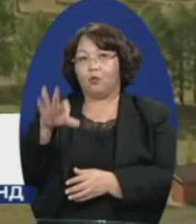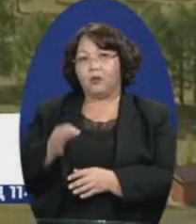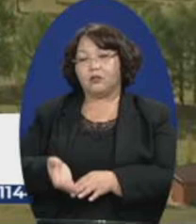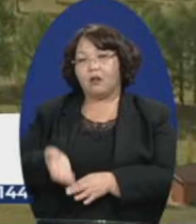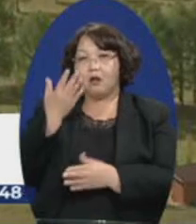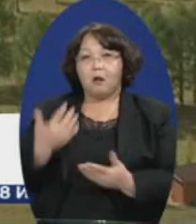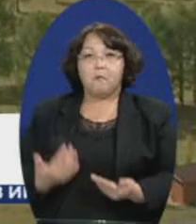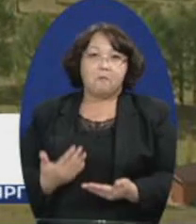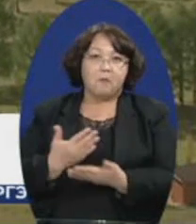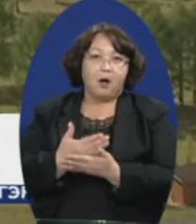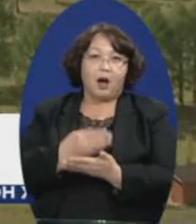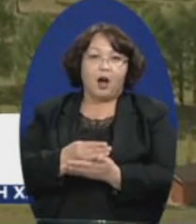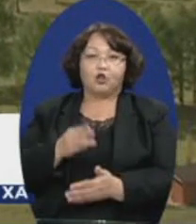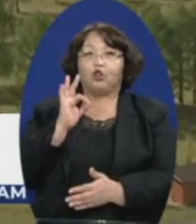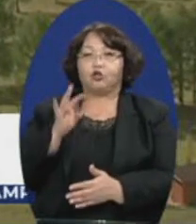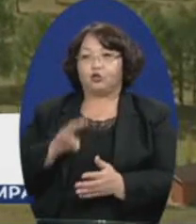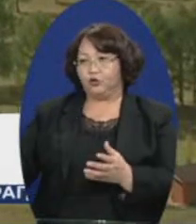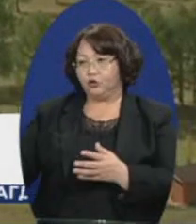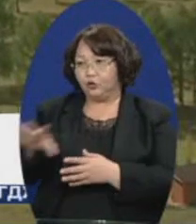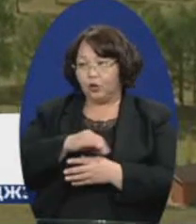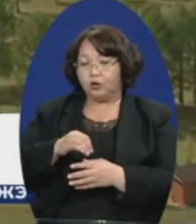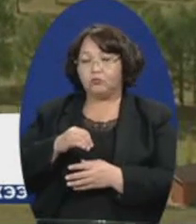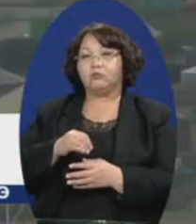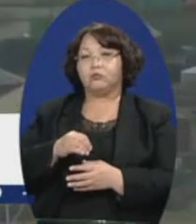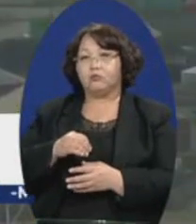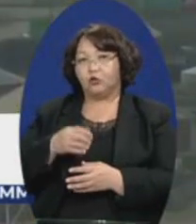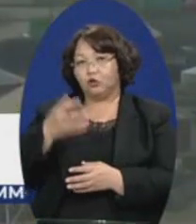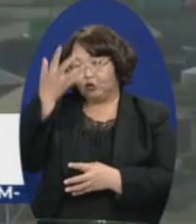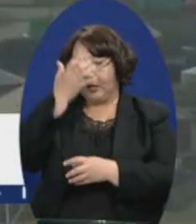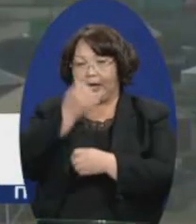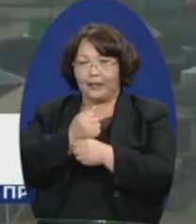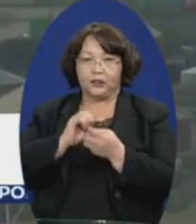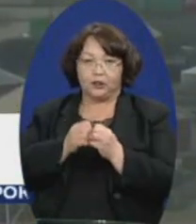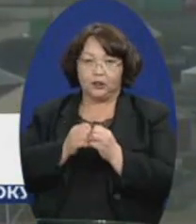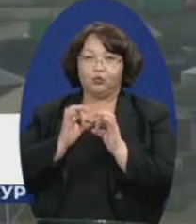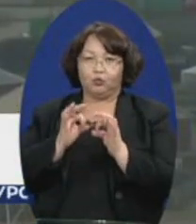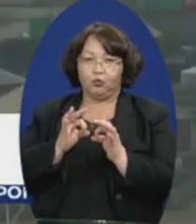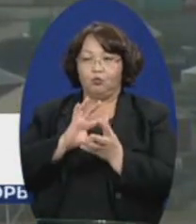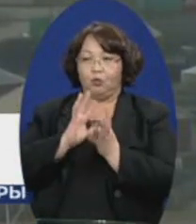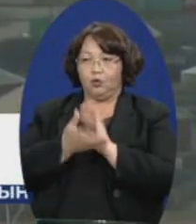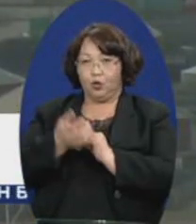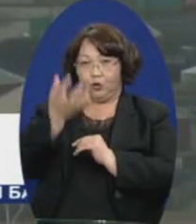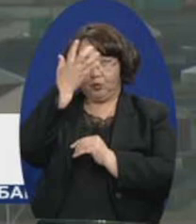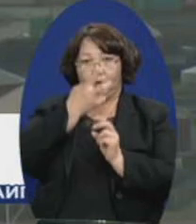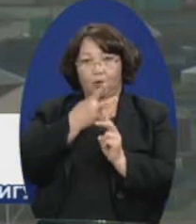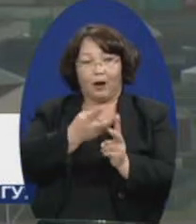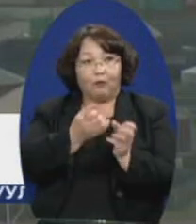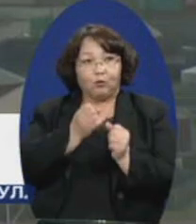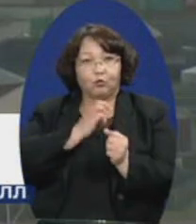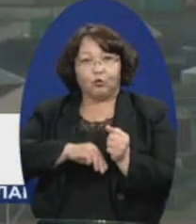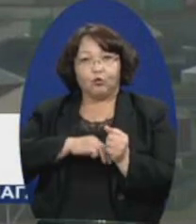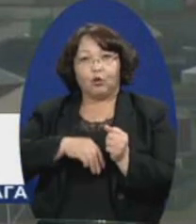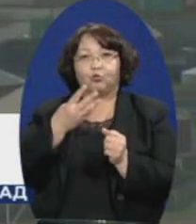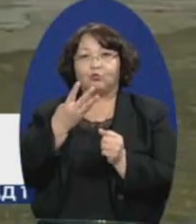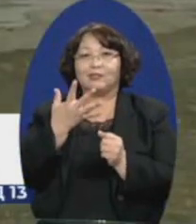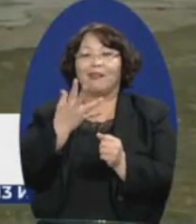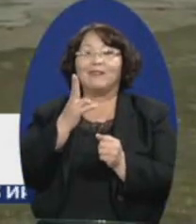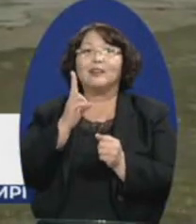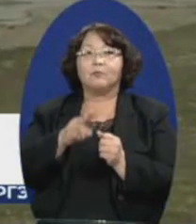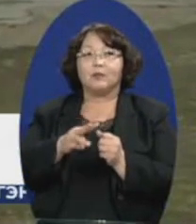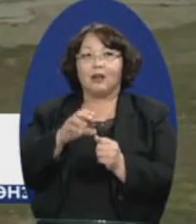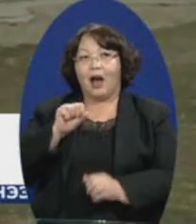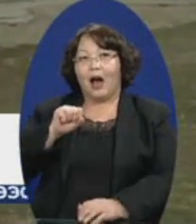тосгондоо засаг захиргаа бүх байгууллага байдаг ч иргэд ямар нэгэн төрийн үйлчлэг авахын тулд Алан Эрдэнэ сум руу 45 км явж